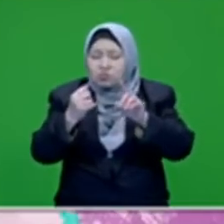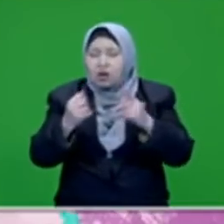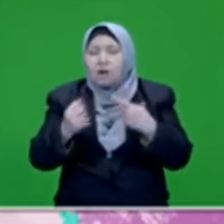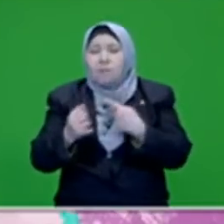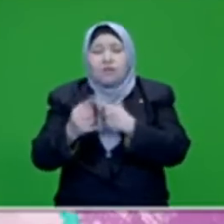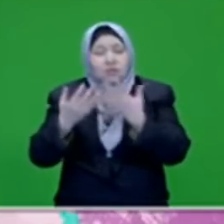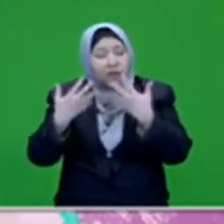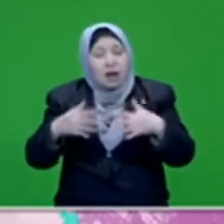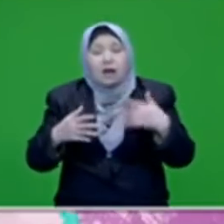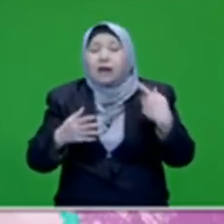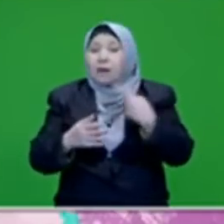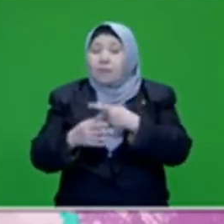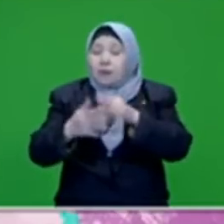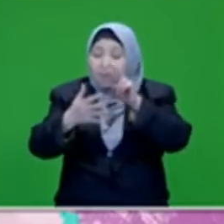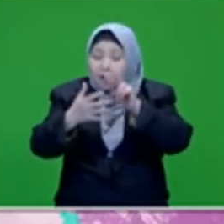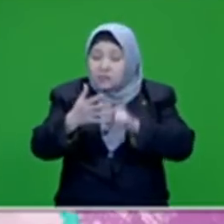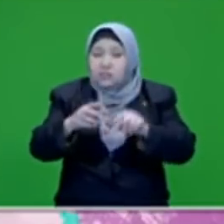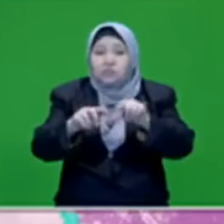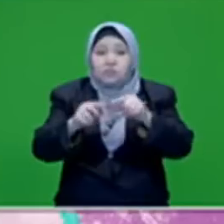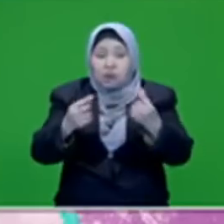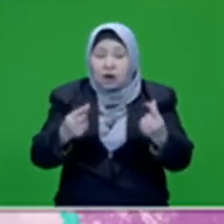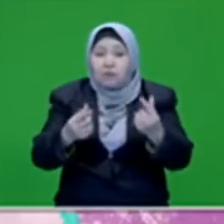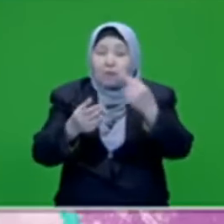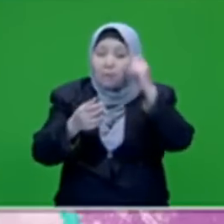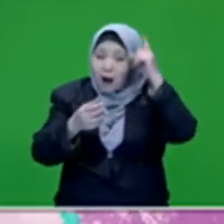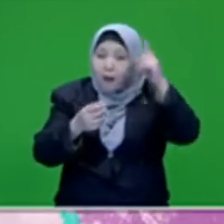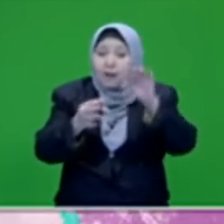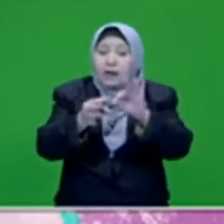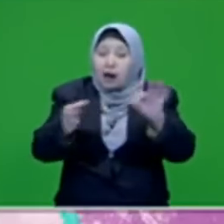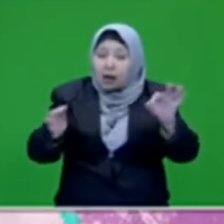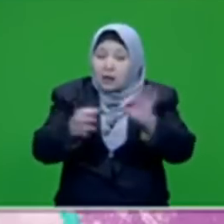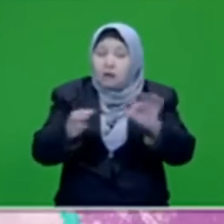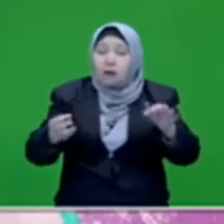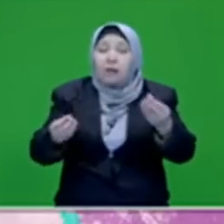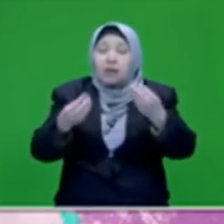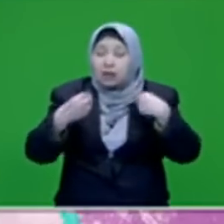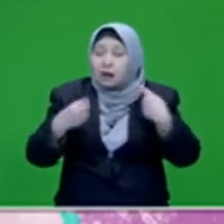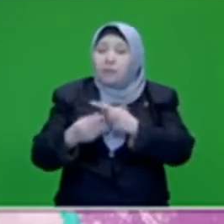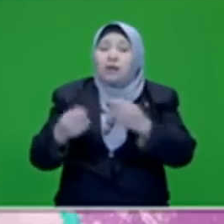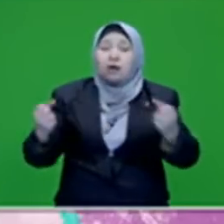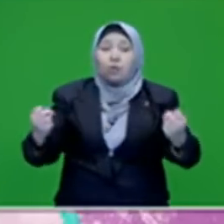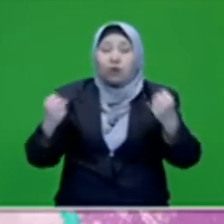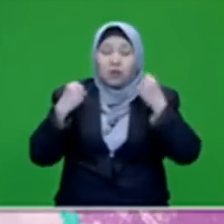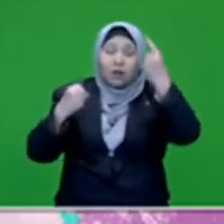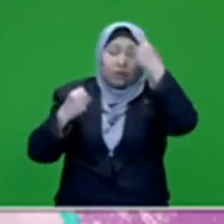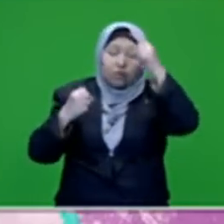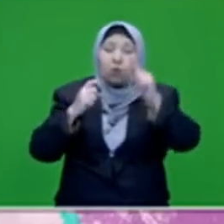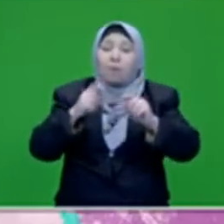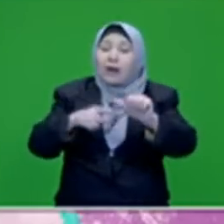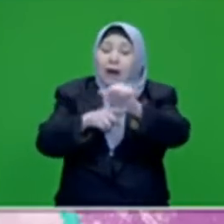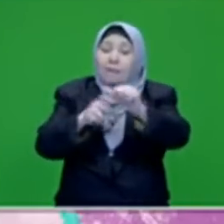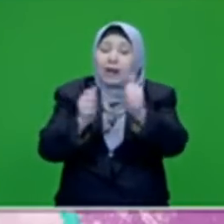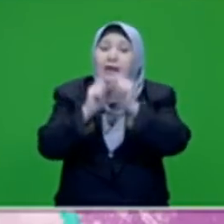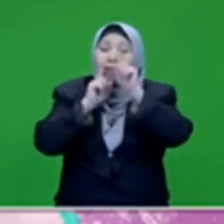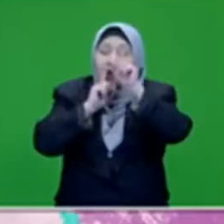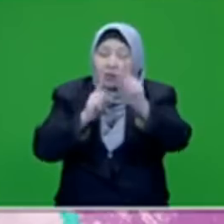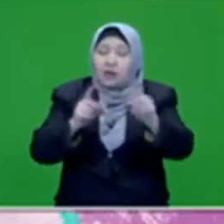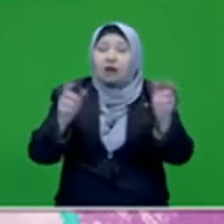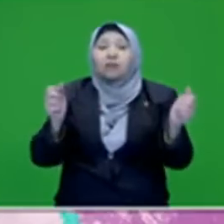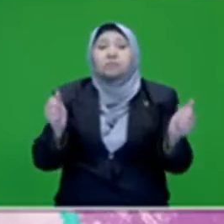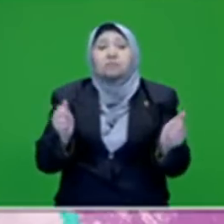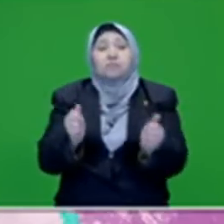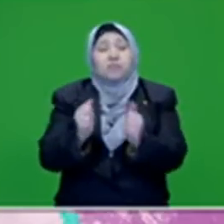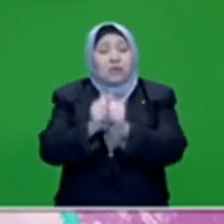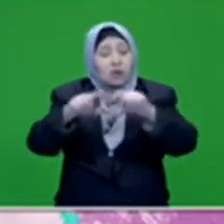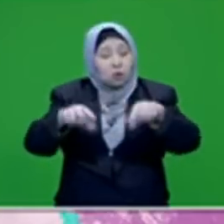dan mentadabbur dan memahami ayat-ayatnya, Kau berilah kami kekuatan untuk beramal dengan perintah-perintah-Mu, ya Allah. Amin. Ya Allah, dengan syafaat